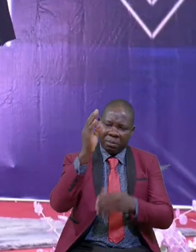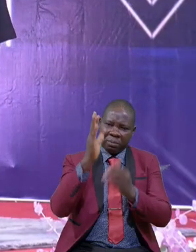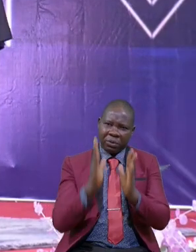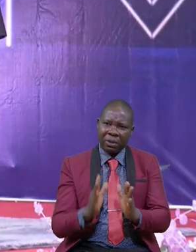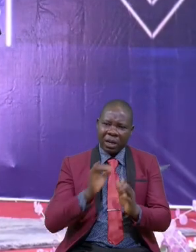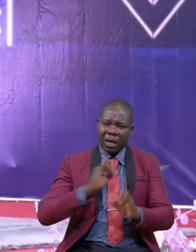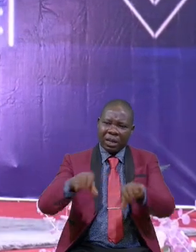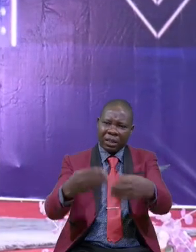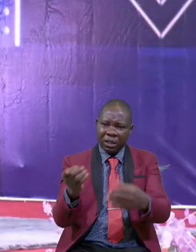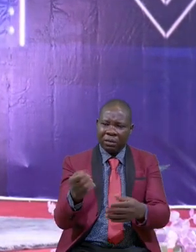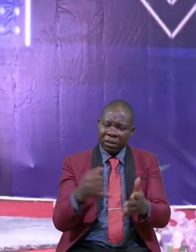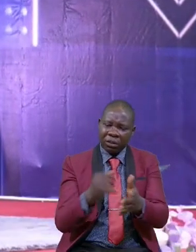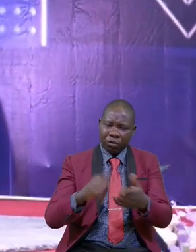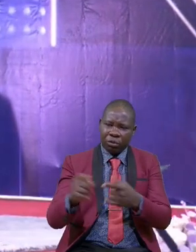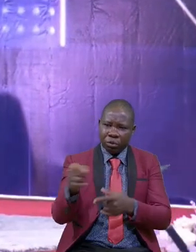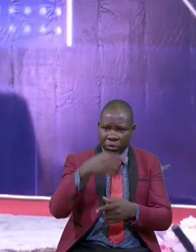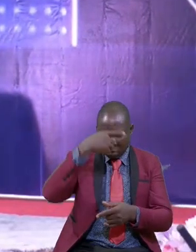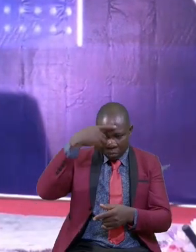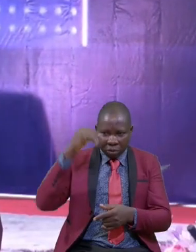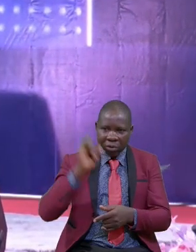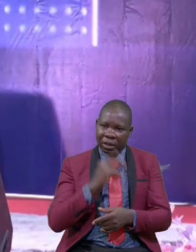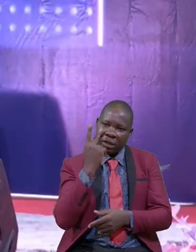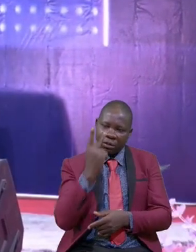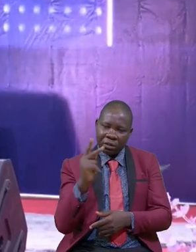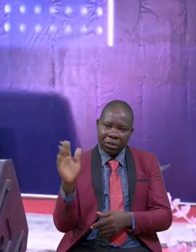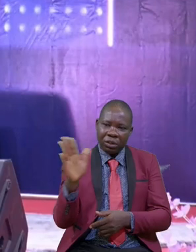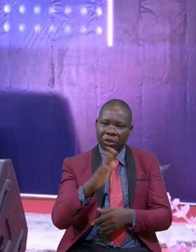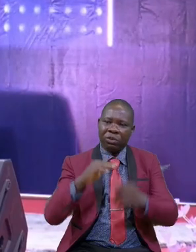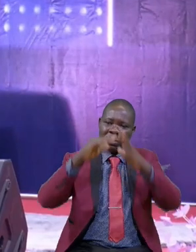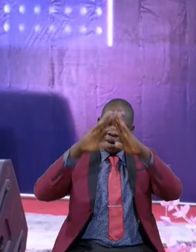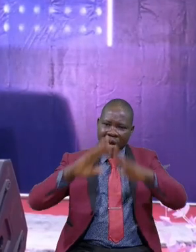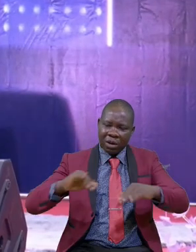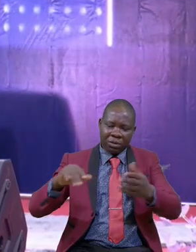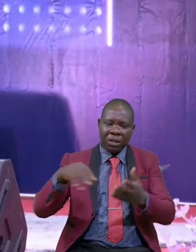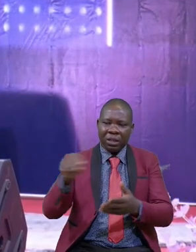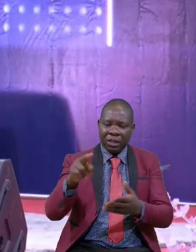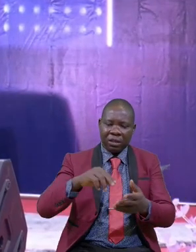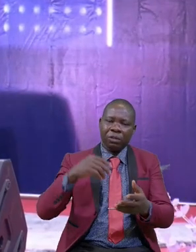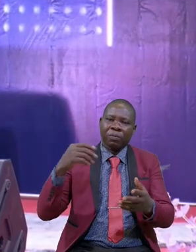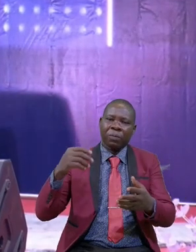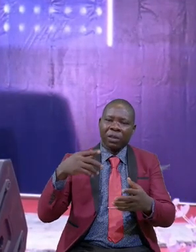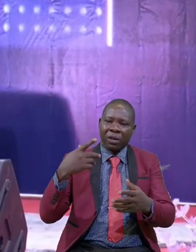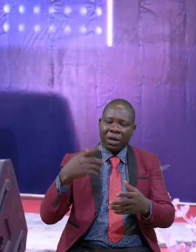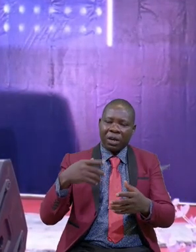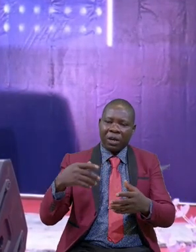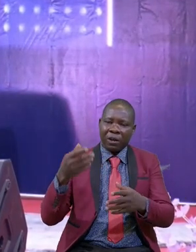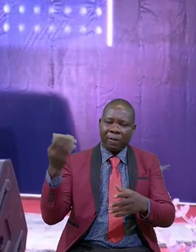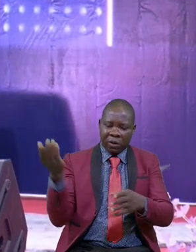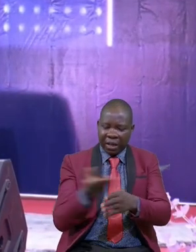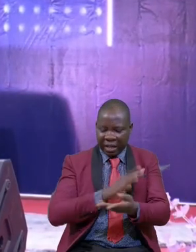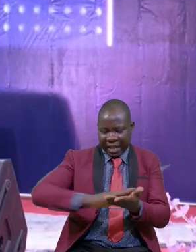coupe-coupe parce que je vois ton arrière-cou a besoin de feu. Il y a les herbes, beaucoup d'herbes là-bas qu'il